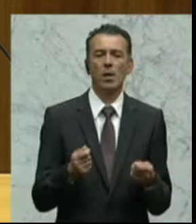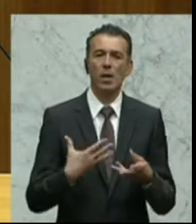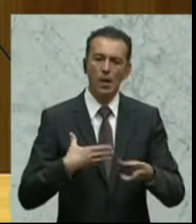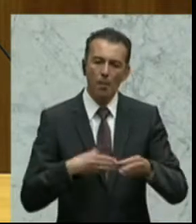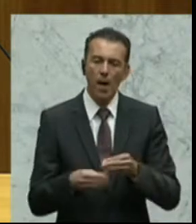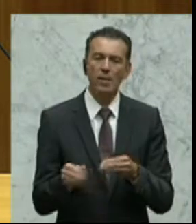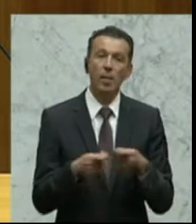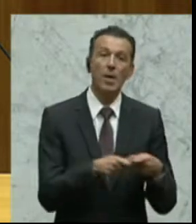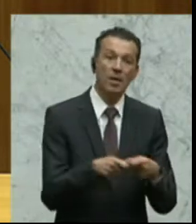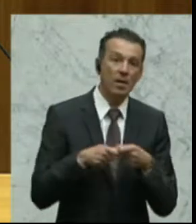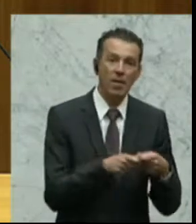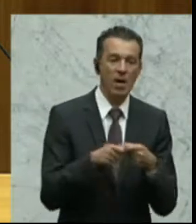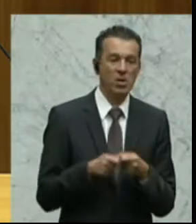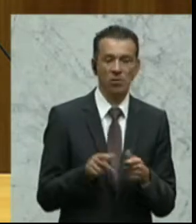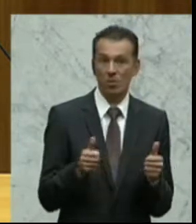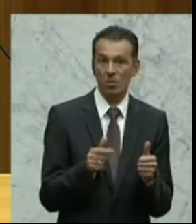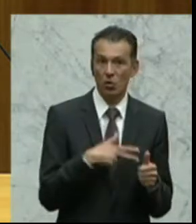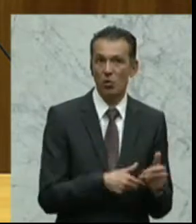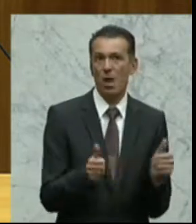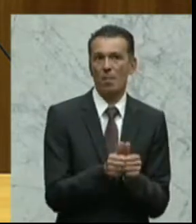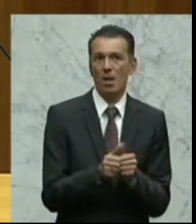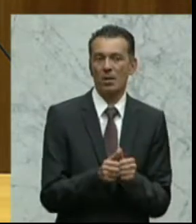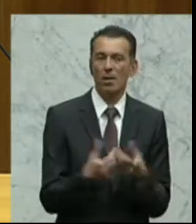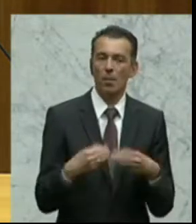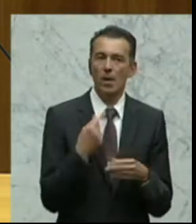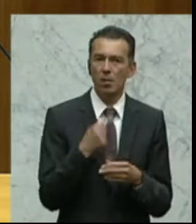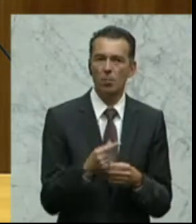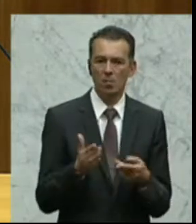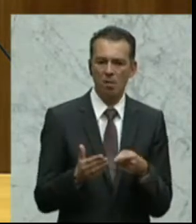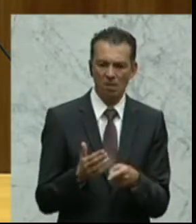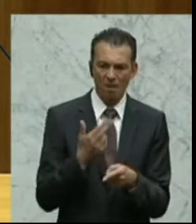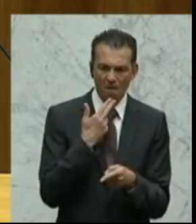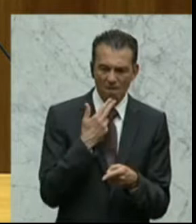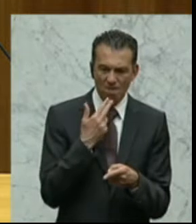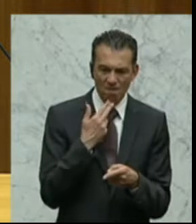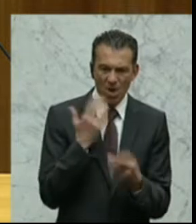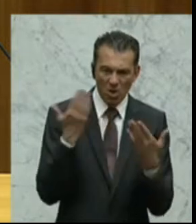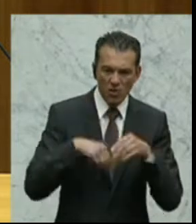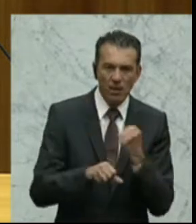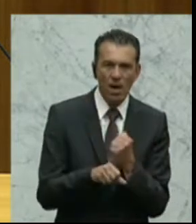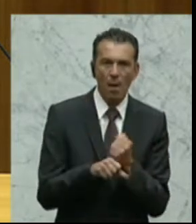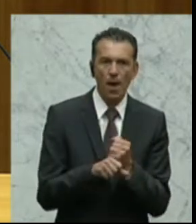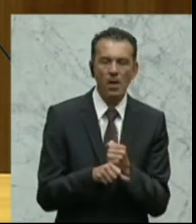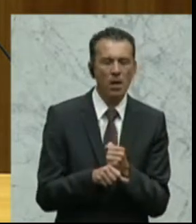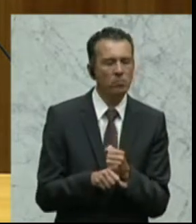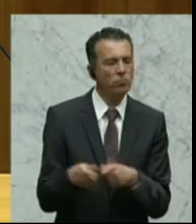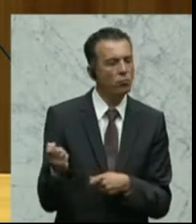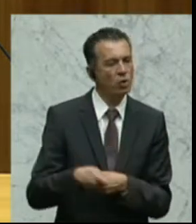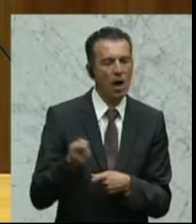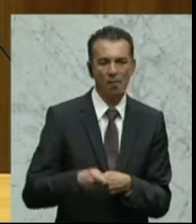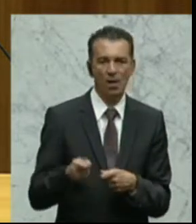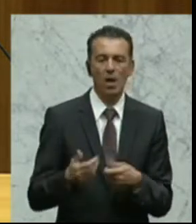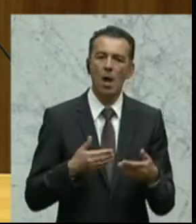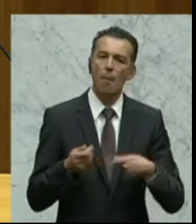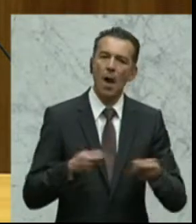als Sozialpartner gesagt, strenge Verfolgung jener, die schwarz machen. Weil es ist eine Störung der Marktwirtschaft, wenn